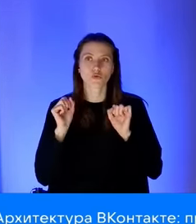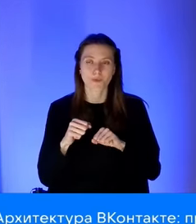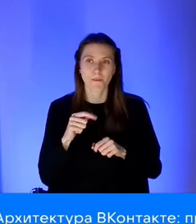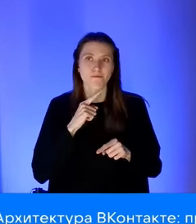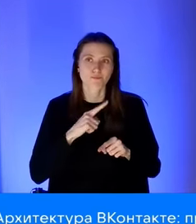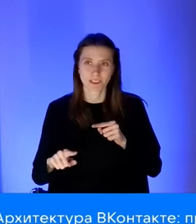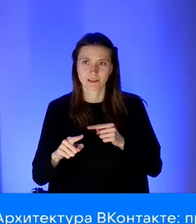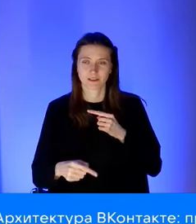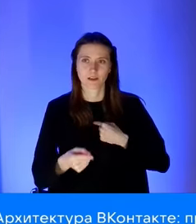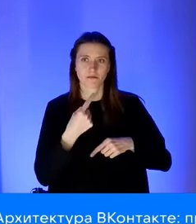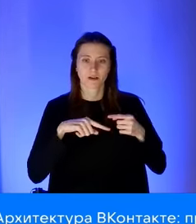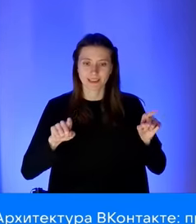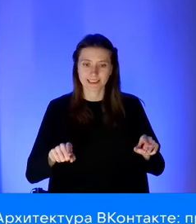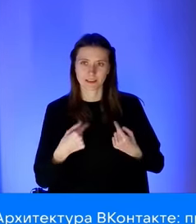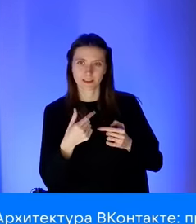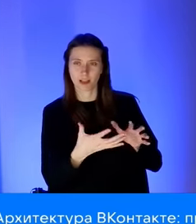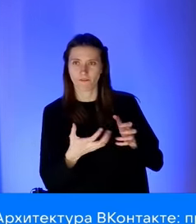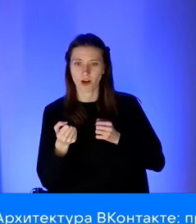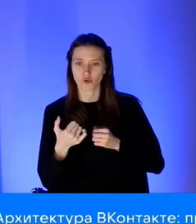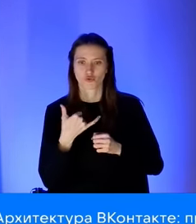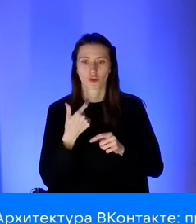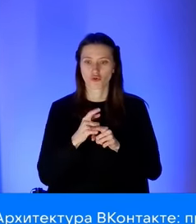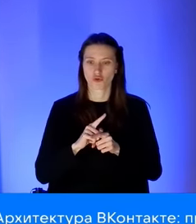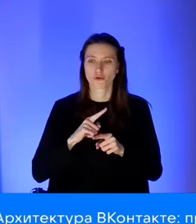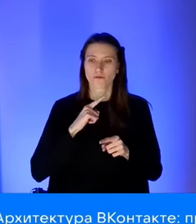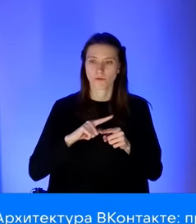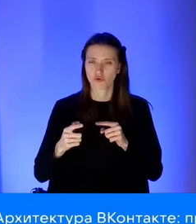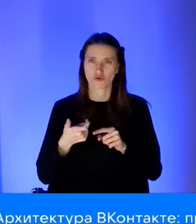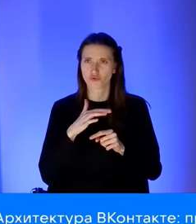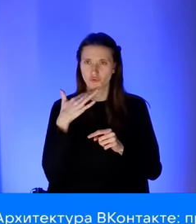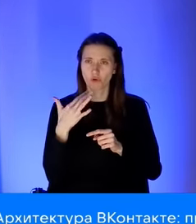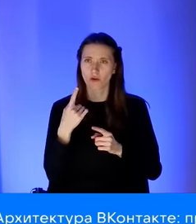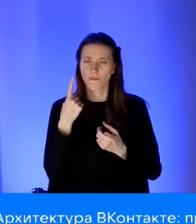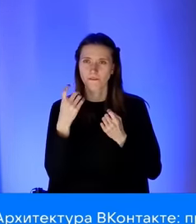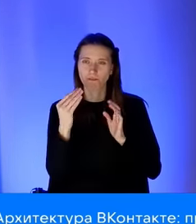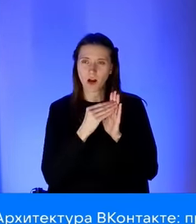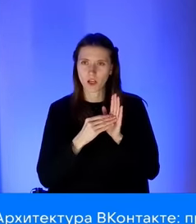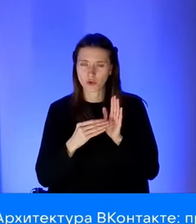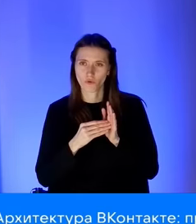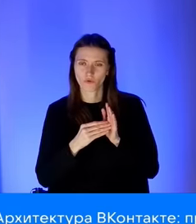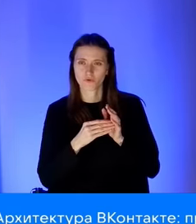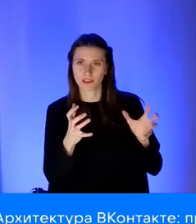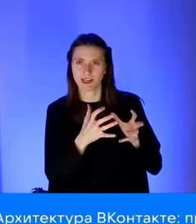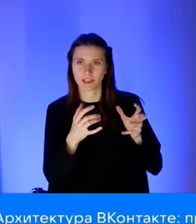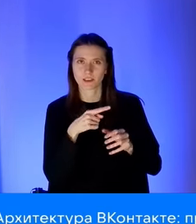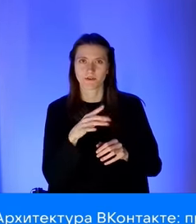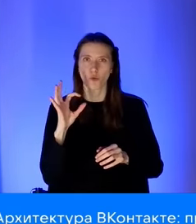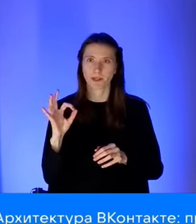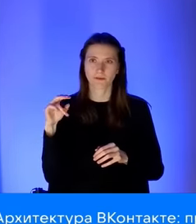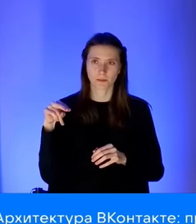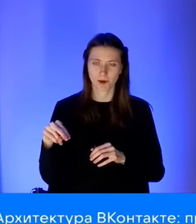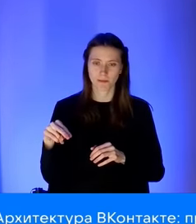доставать и у нас большой хирейд и много файлов загружены непосредственно в оперативную память Ну и